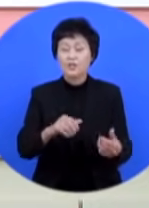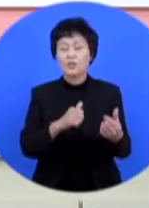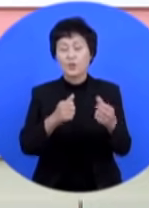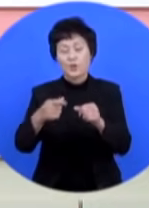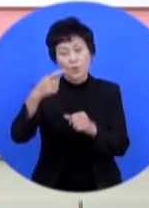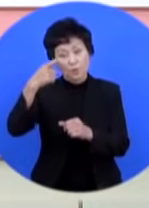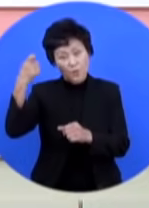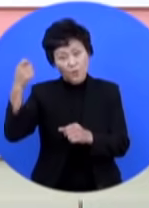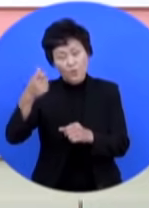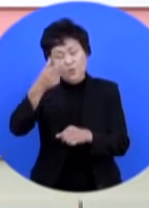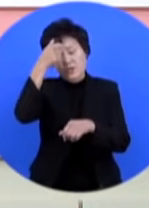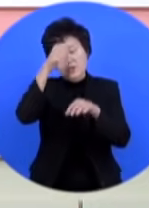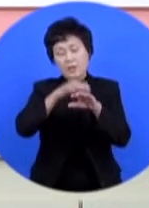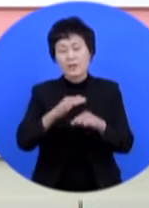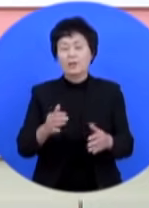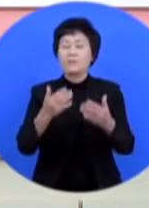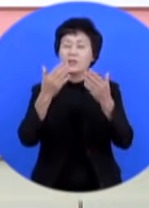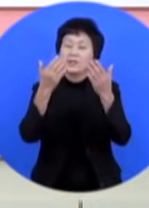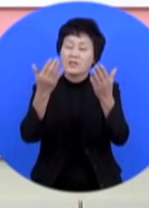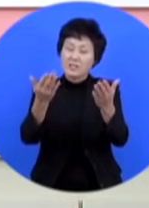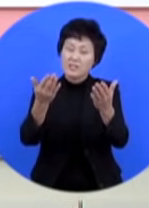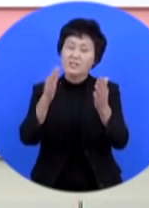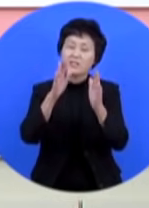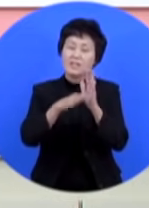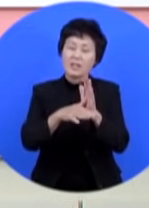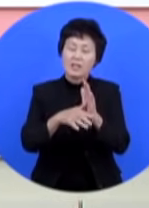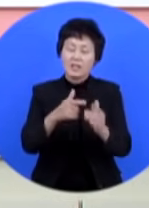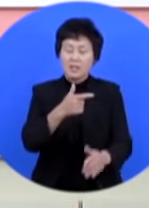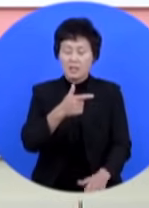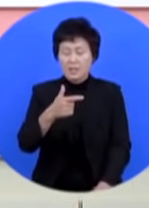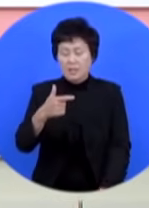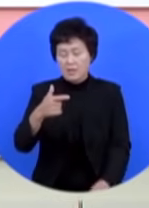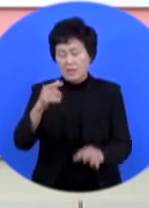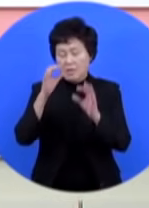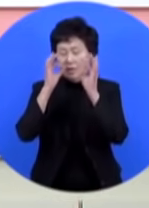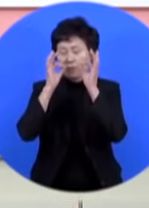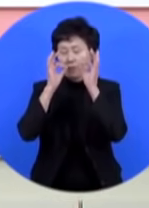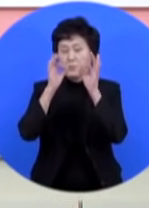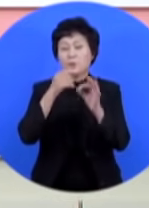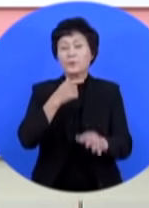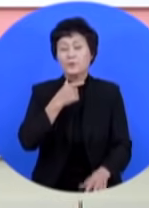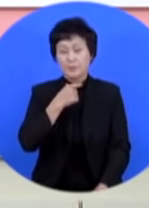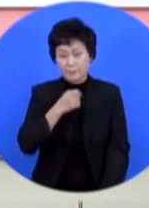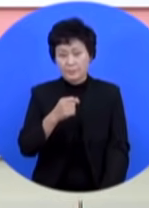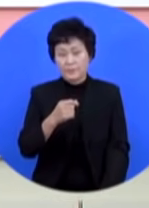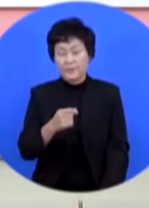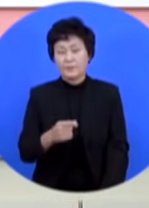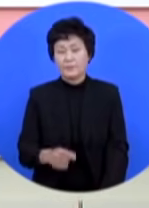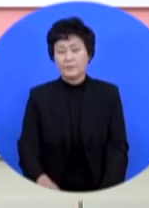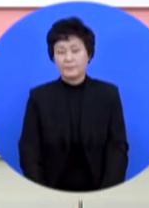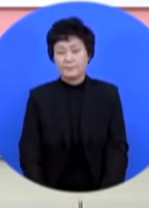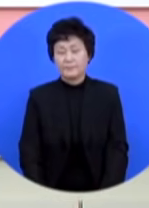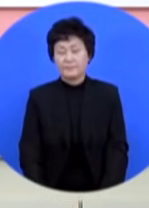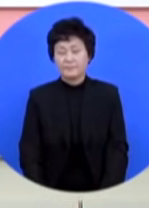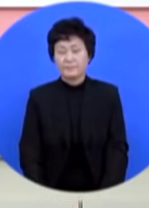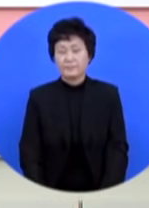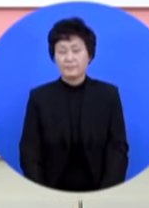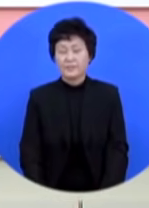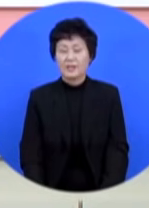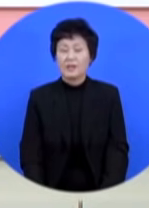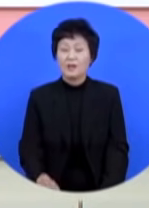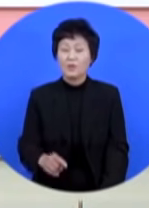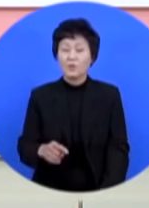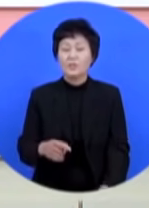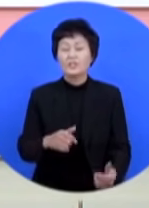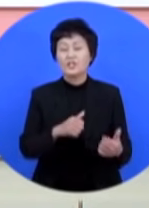싶고요. 네. 또 그날입니까 그럼? 예, 1월 2일 해마다 천국 간 날이. 예, 현충원에서 추모